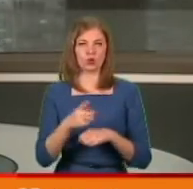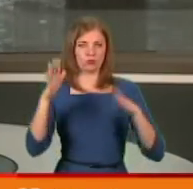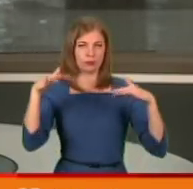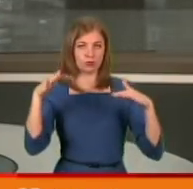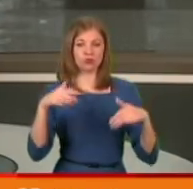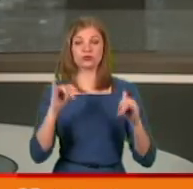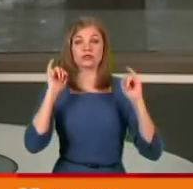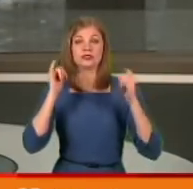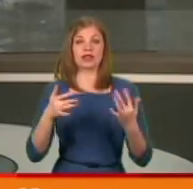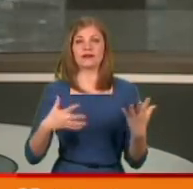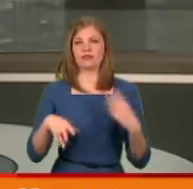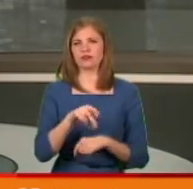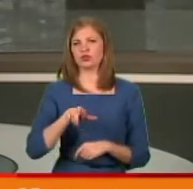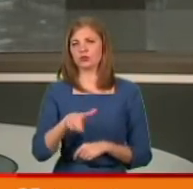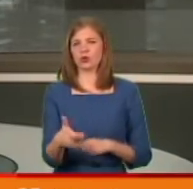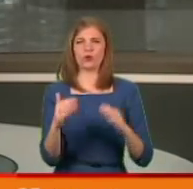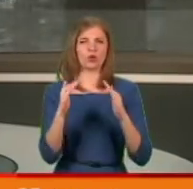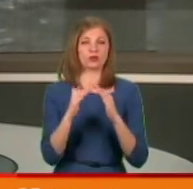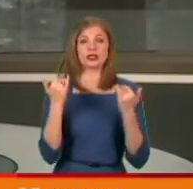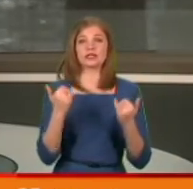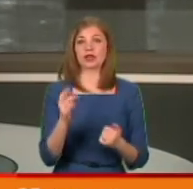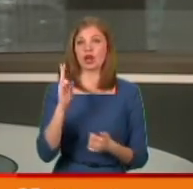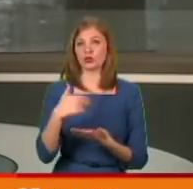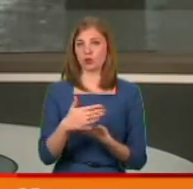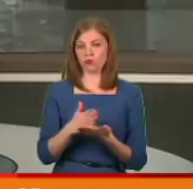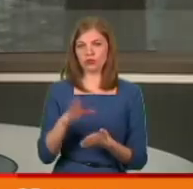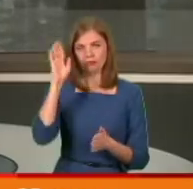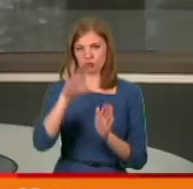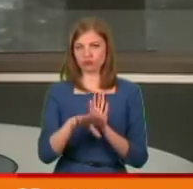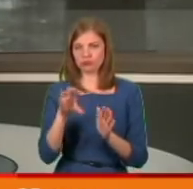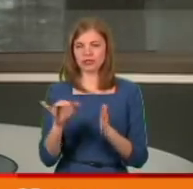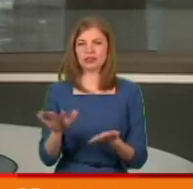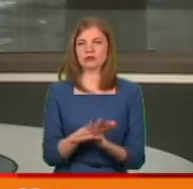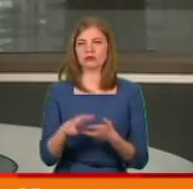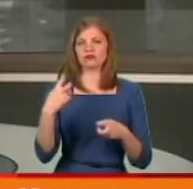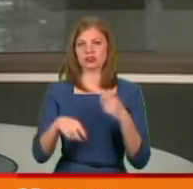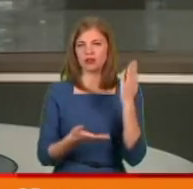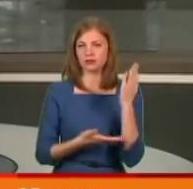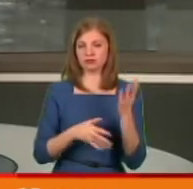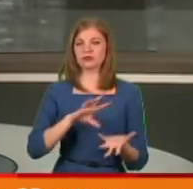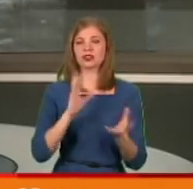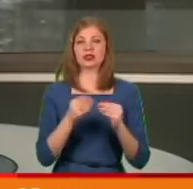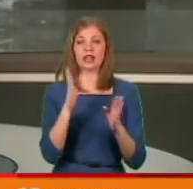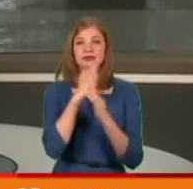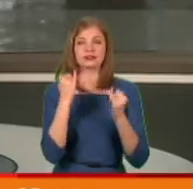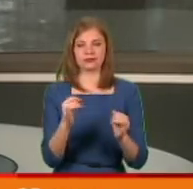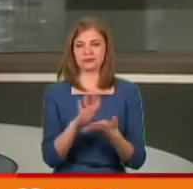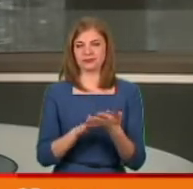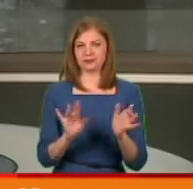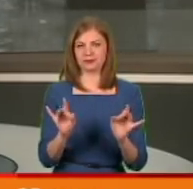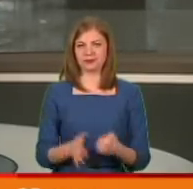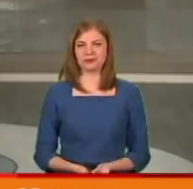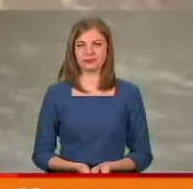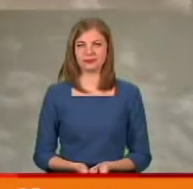дощу. Заливало все – і дороги, і оселі. Нині комунальники випомповують воду і прибирають зламані гілки. Наслідки стихії бачила Юлія